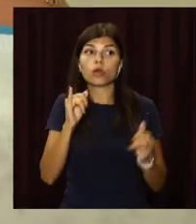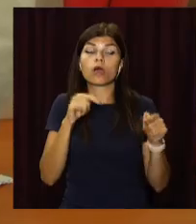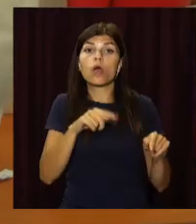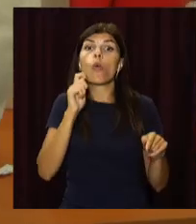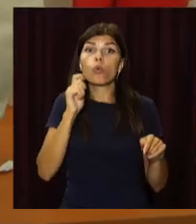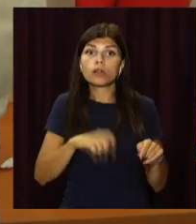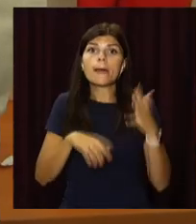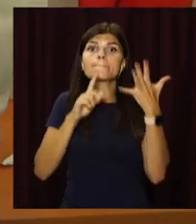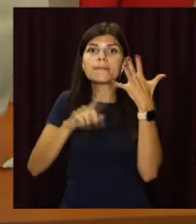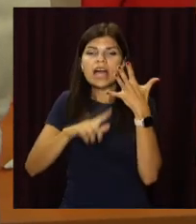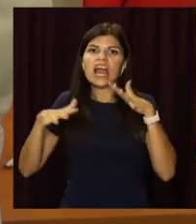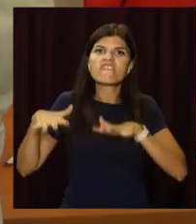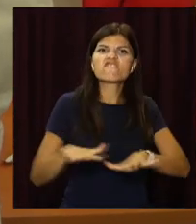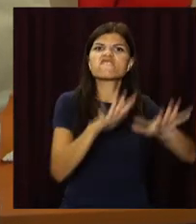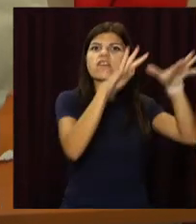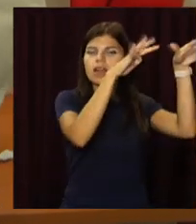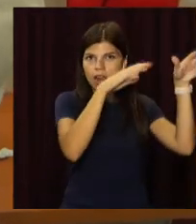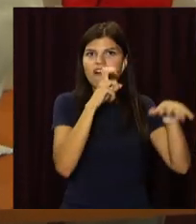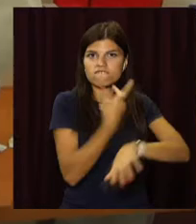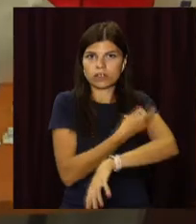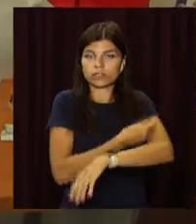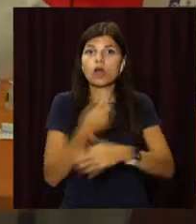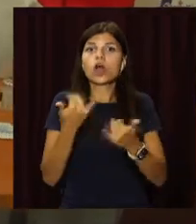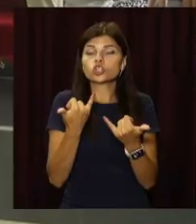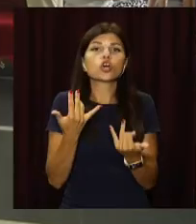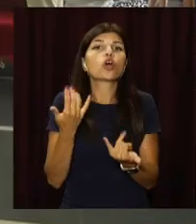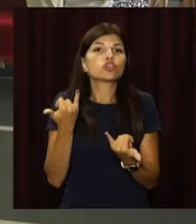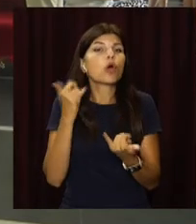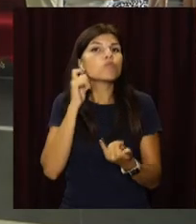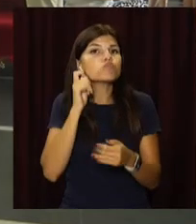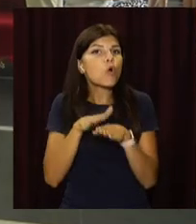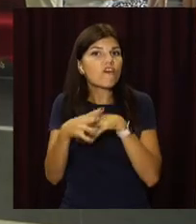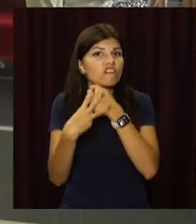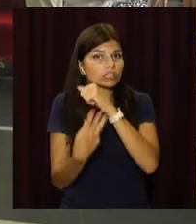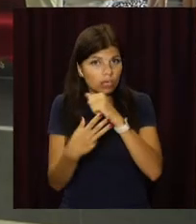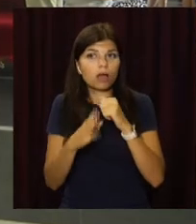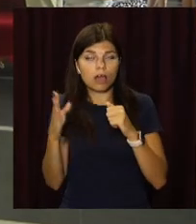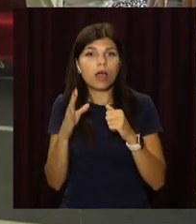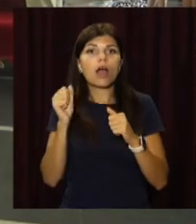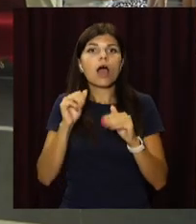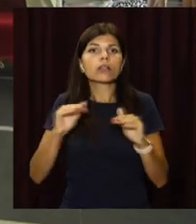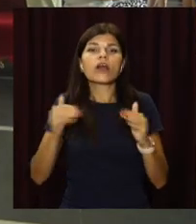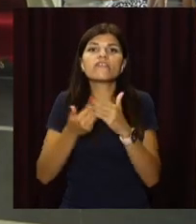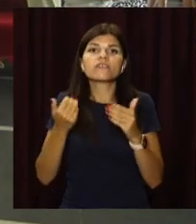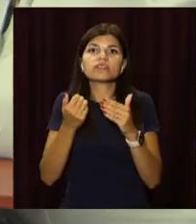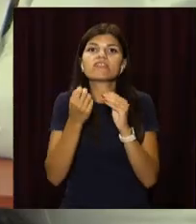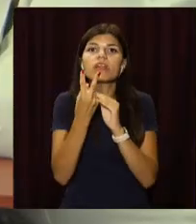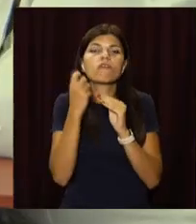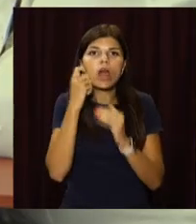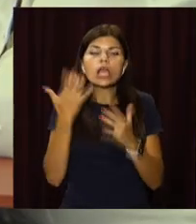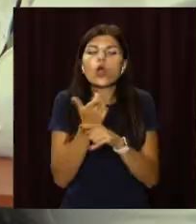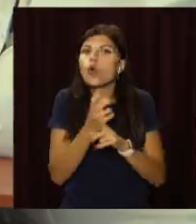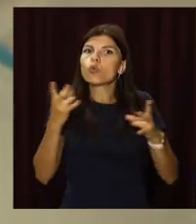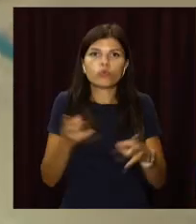хвиля вакцинації. І зробити щеплення від коронавірусу може кожен повнолітній, а за показаннями – діти від 12